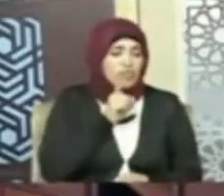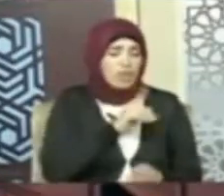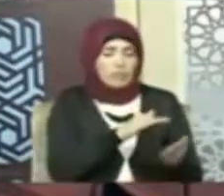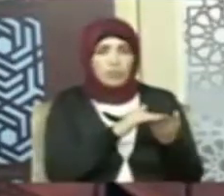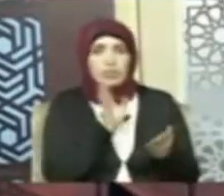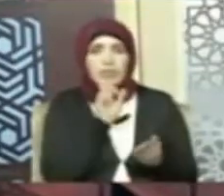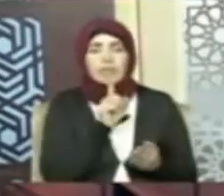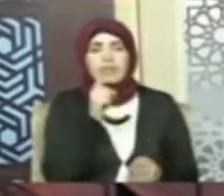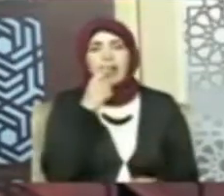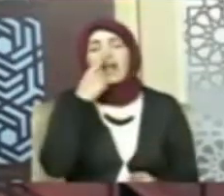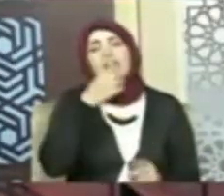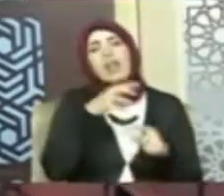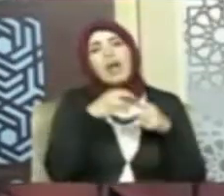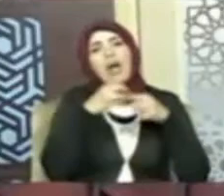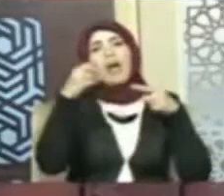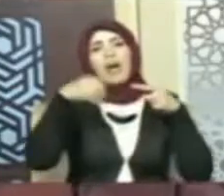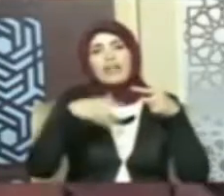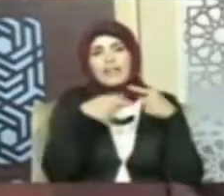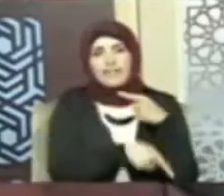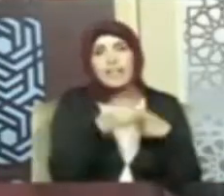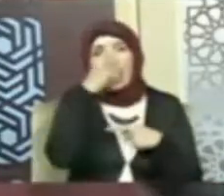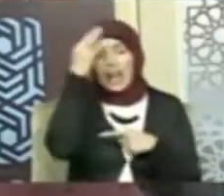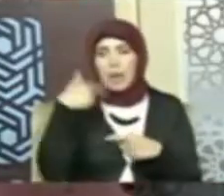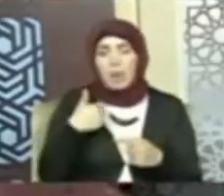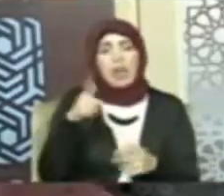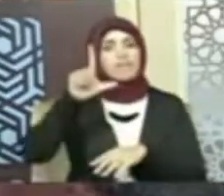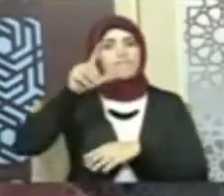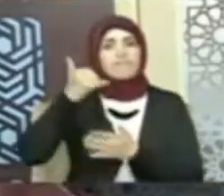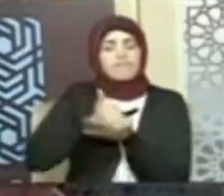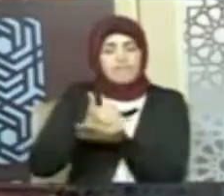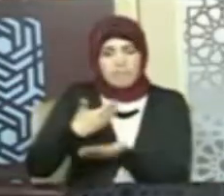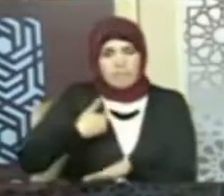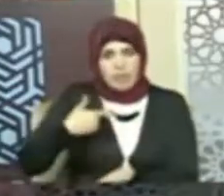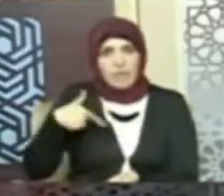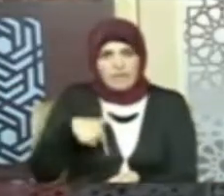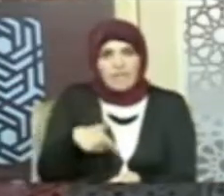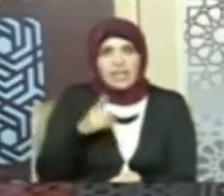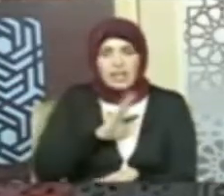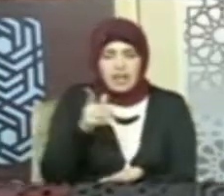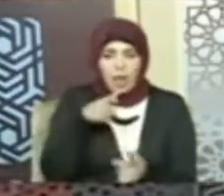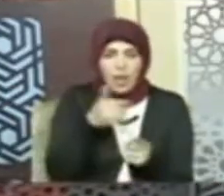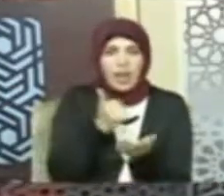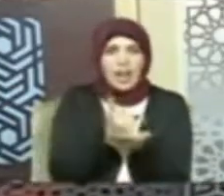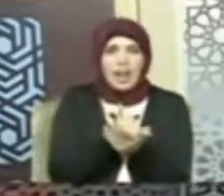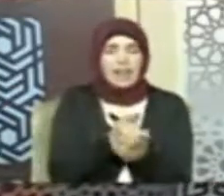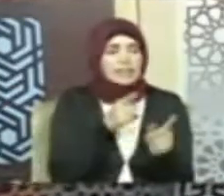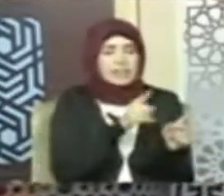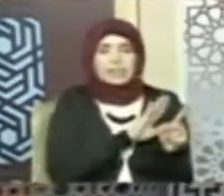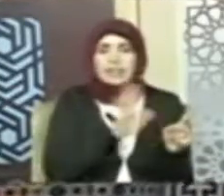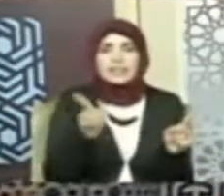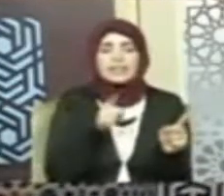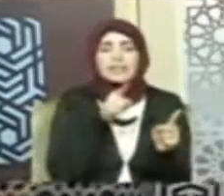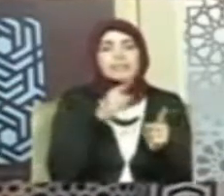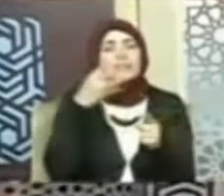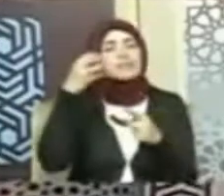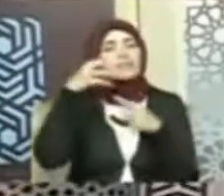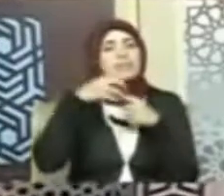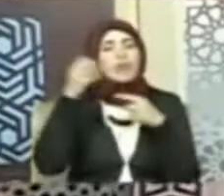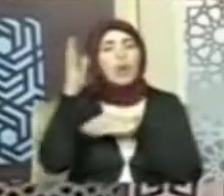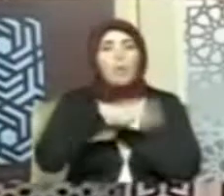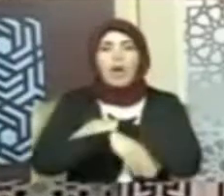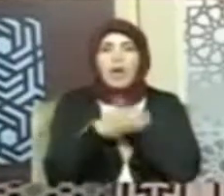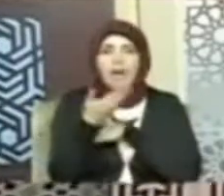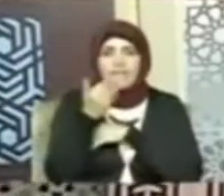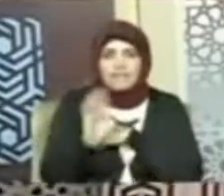سلطانه ذل، ومن اعتمد على علمه ضل، ومن اعتمد على عقله اختل،